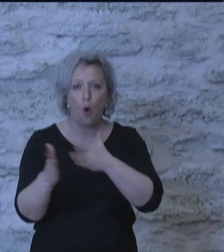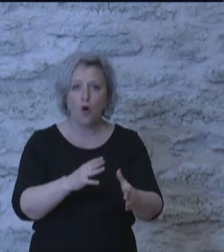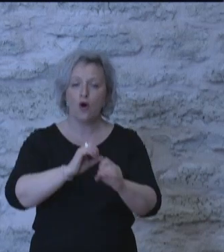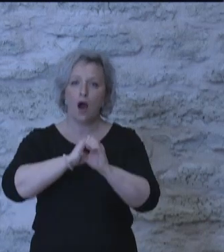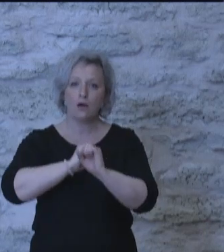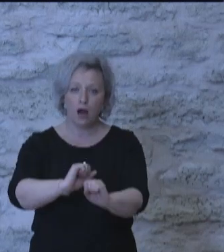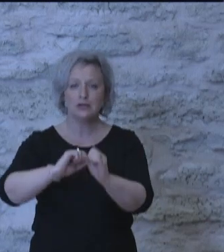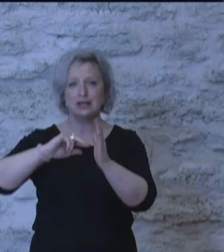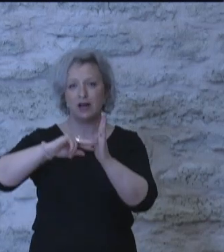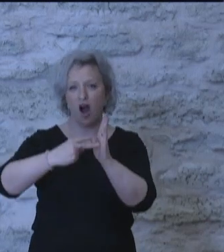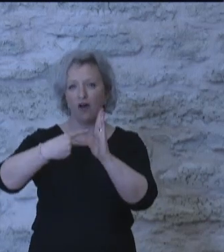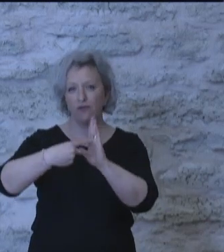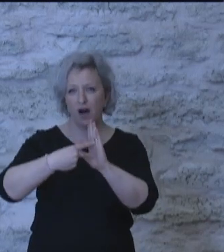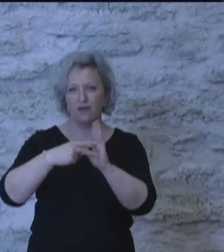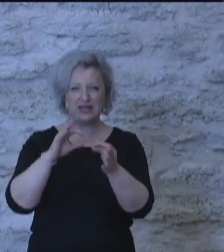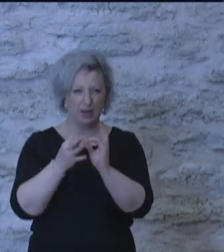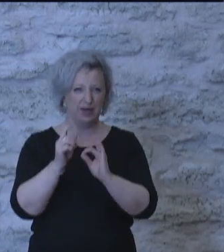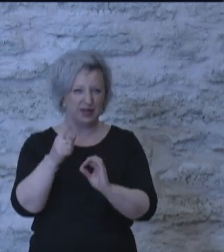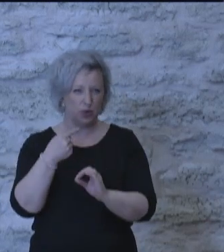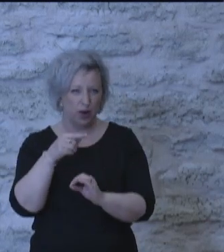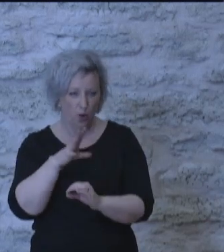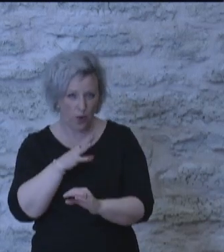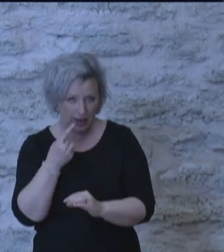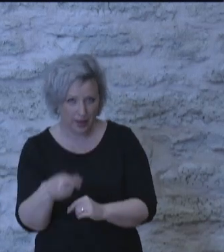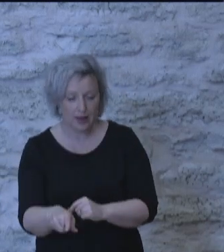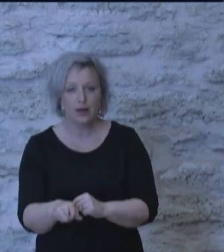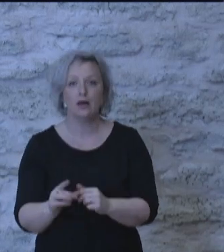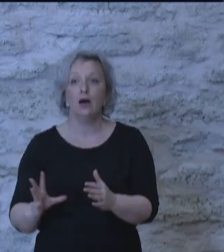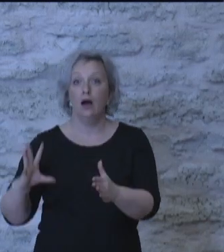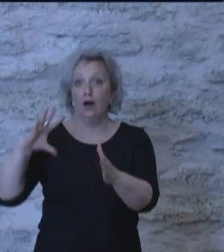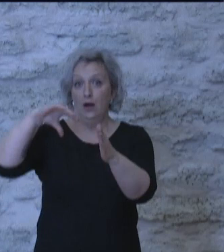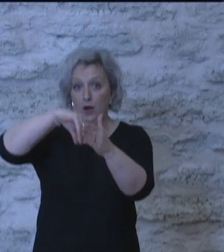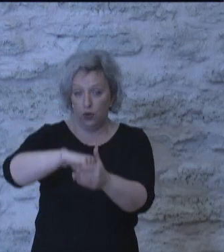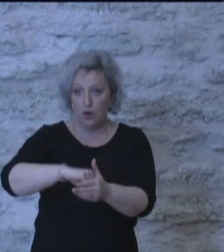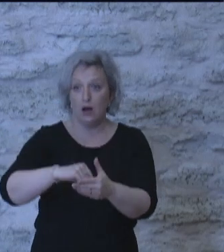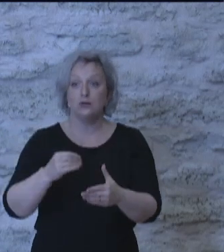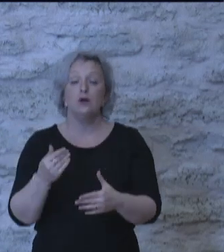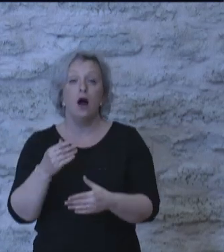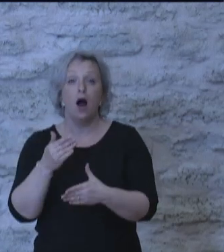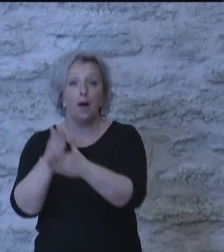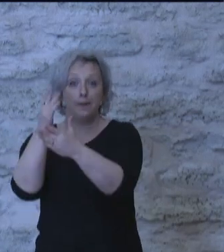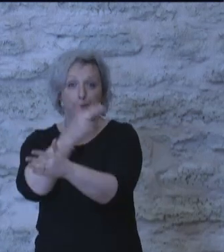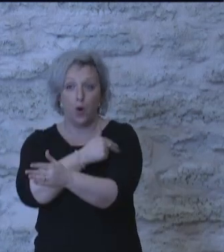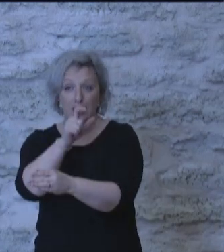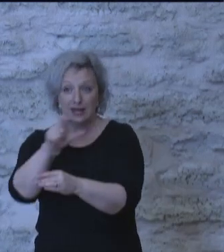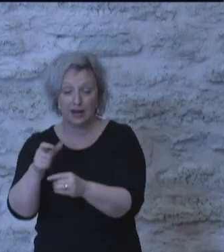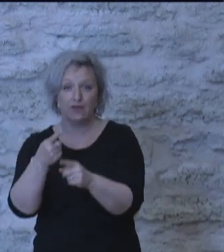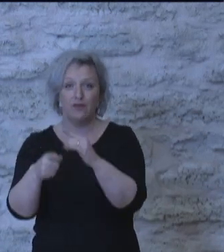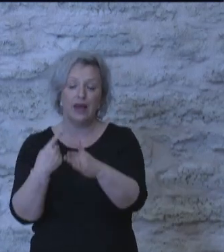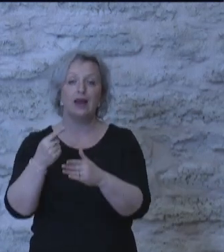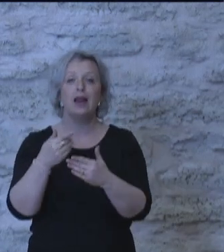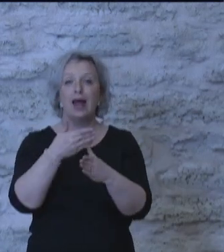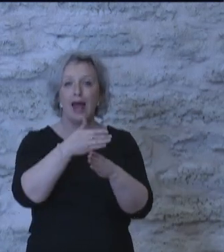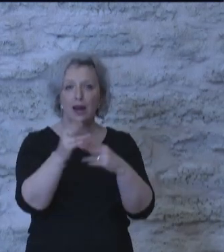kas ma täpsemalt isegi väljendun, kuhu on kaasatud ka lisaks abipolitseinikele eraturva firmad